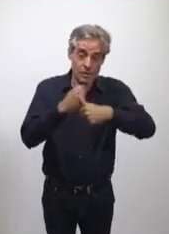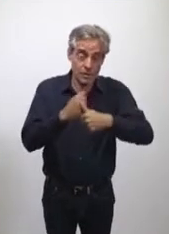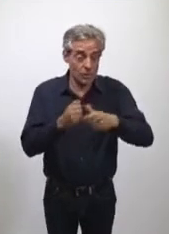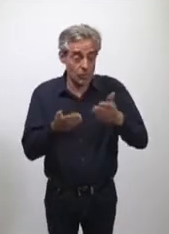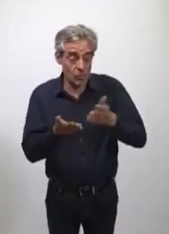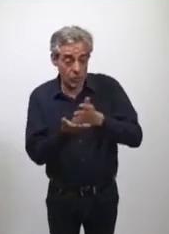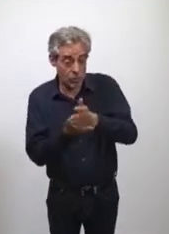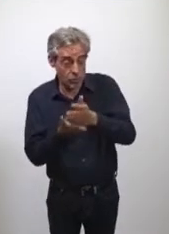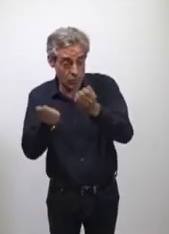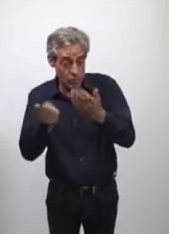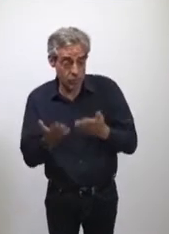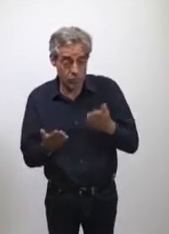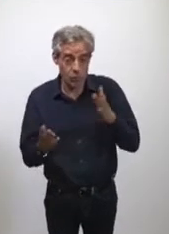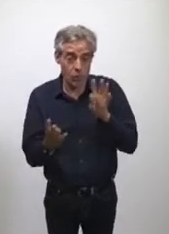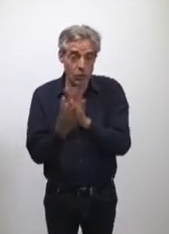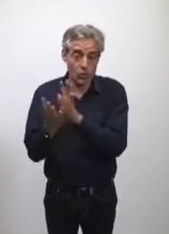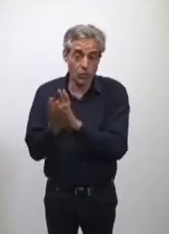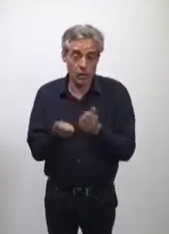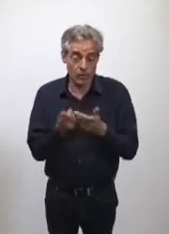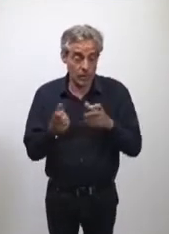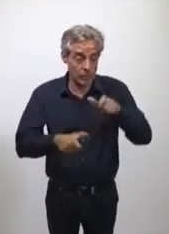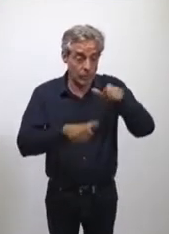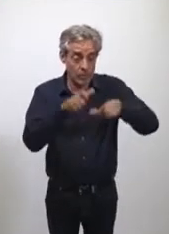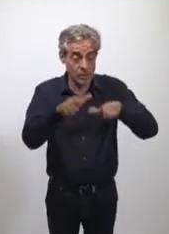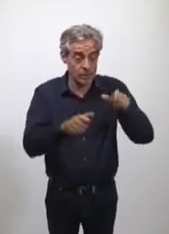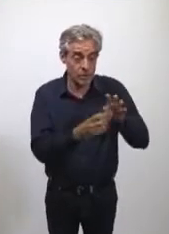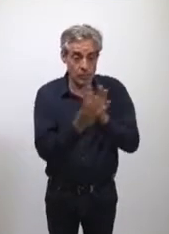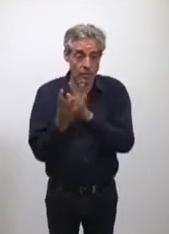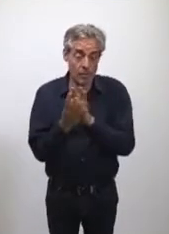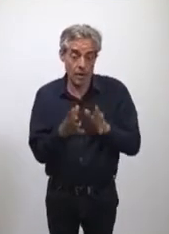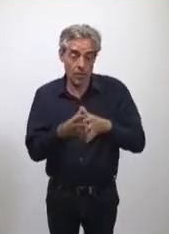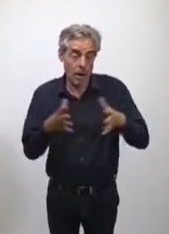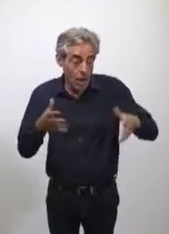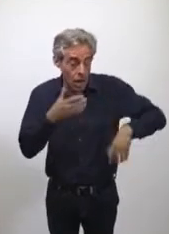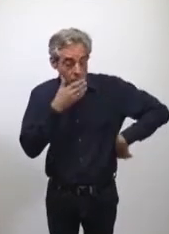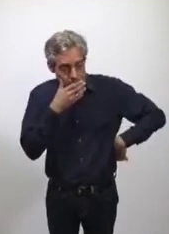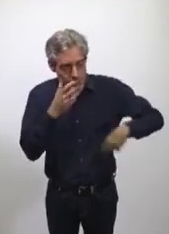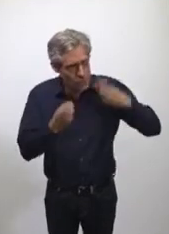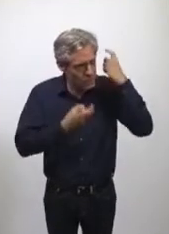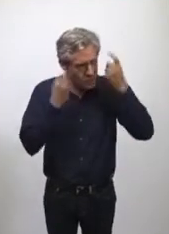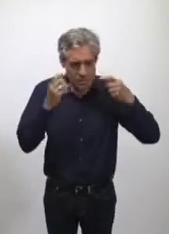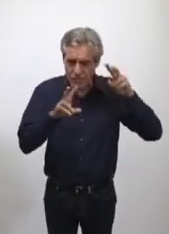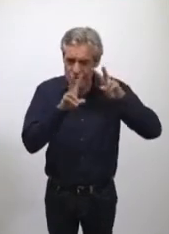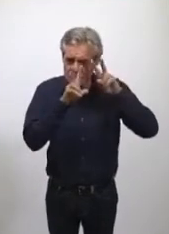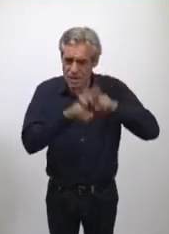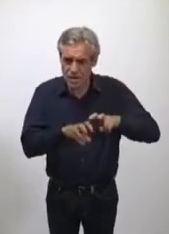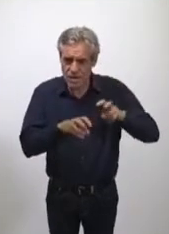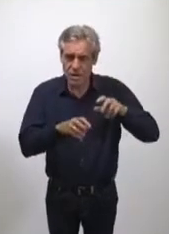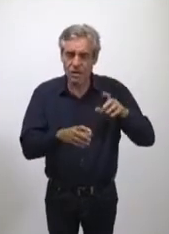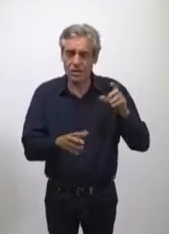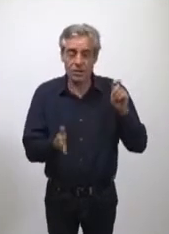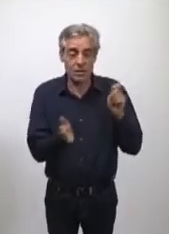projets. On a rencontré un certain nombre d'acteurs. On a vraiment cherché jusqu'à décembre,